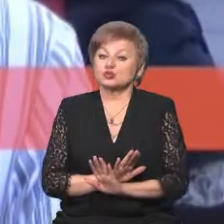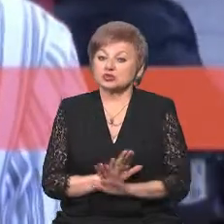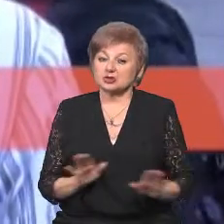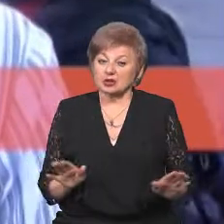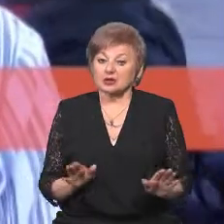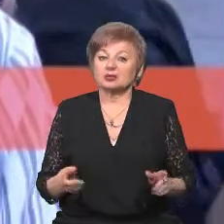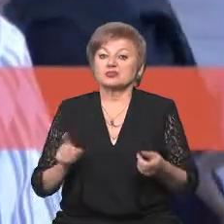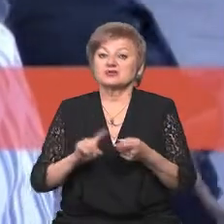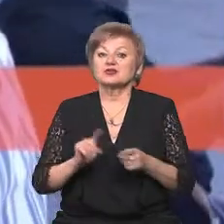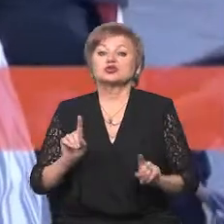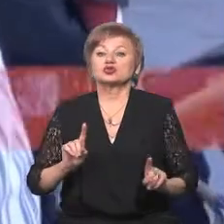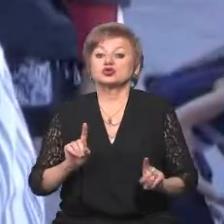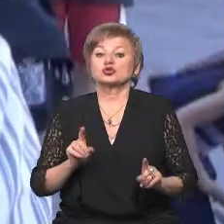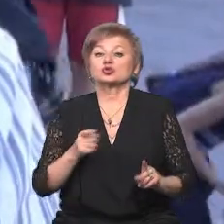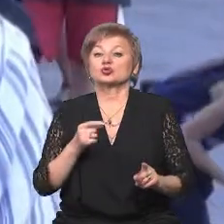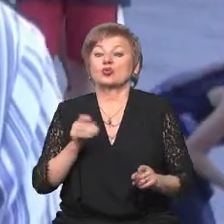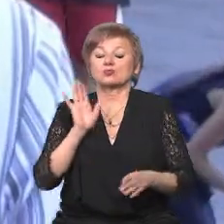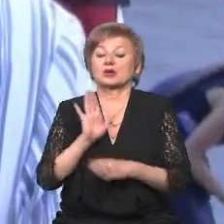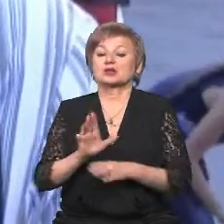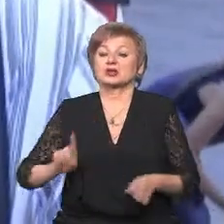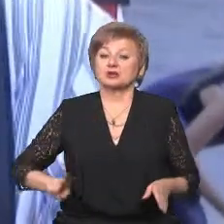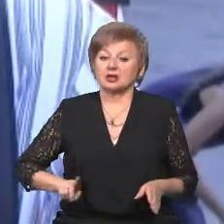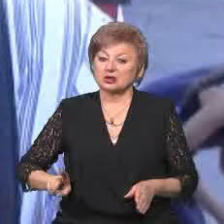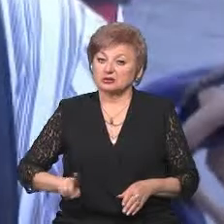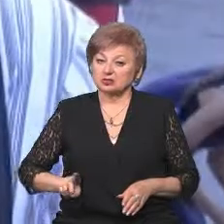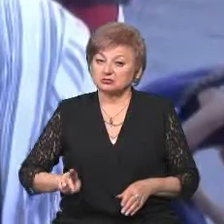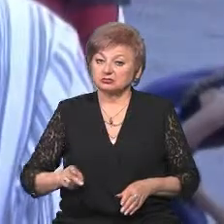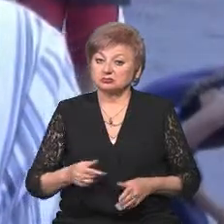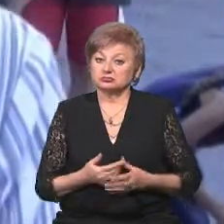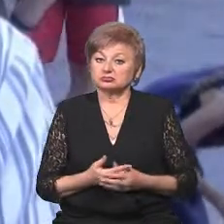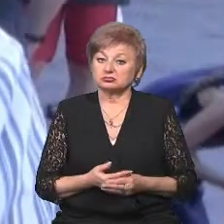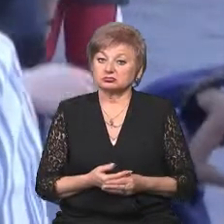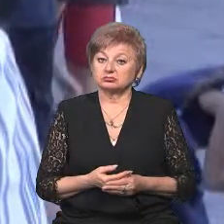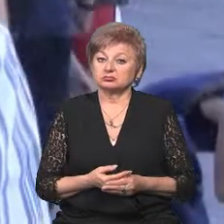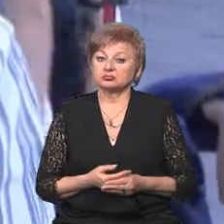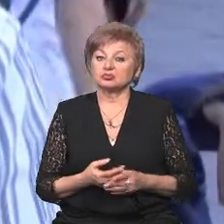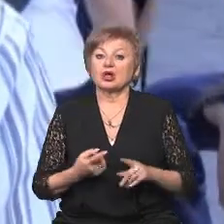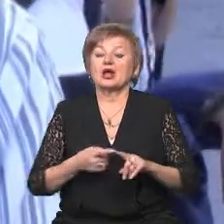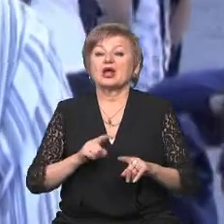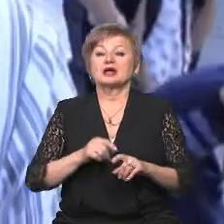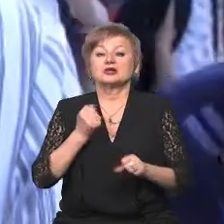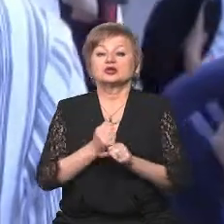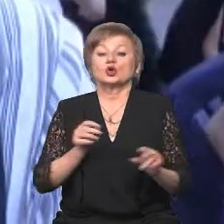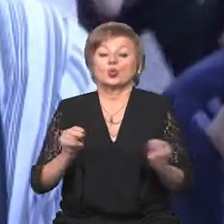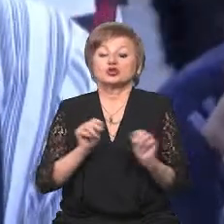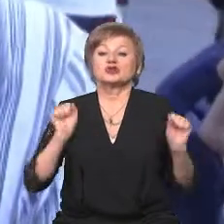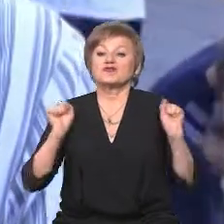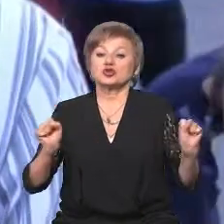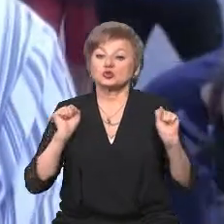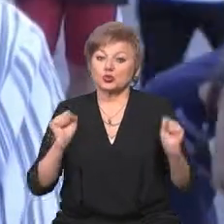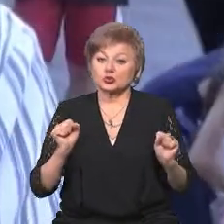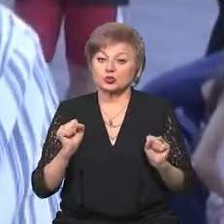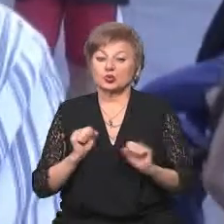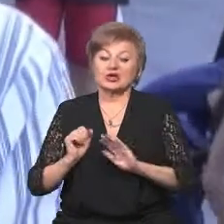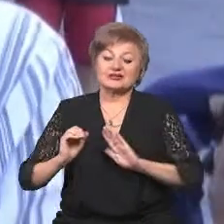зв'язку з відстороненням за наказом директора. Хто це зробив? Це зробив вчитель фізкультури та один з